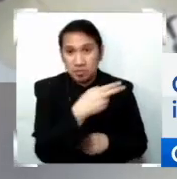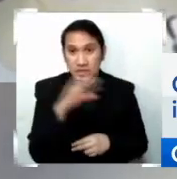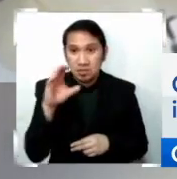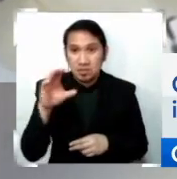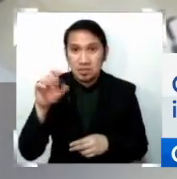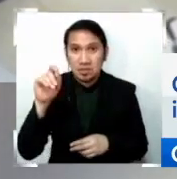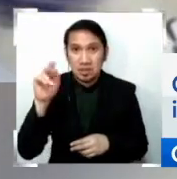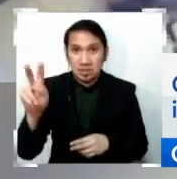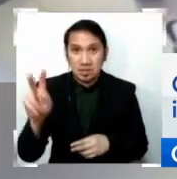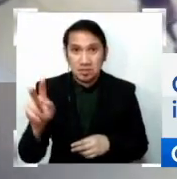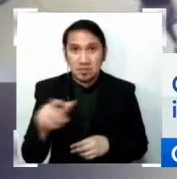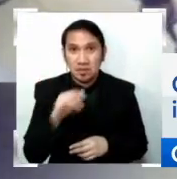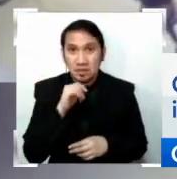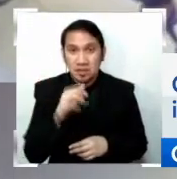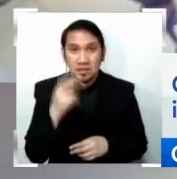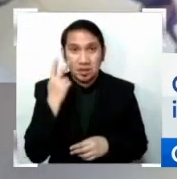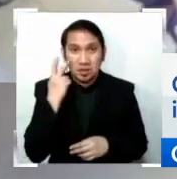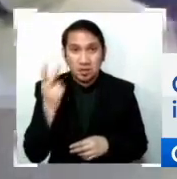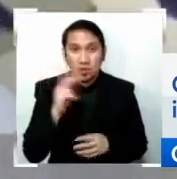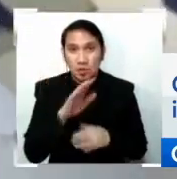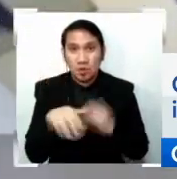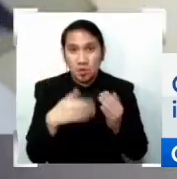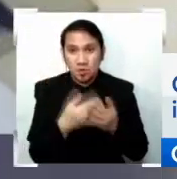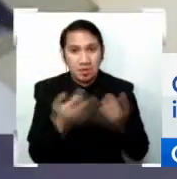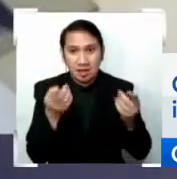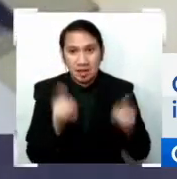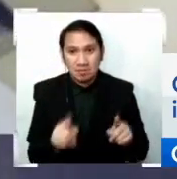kaya hindi na nakuhanan ang mga sunod niyang ginawa.